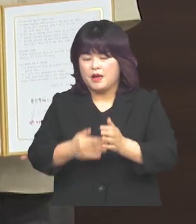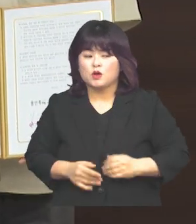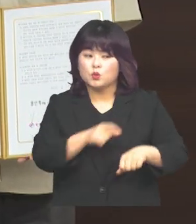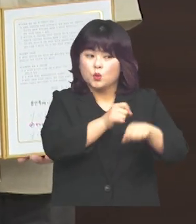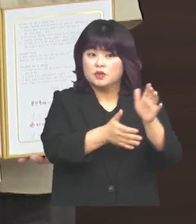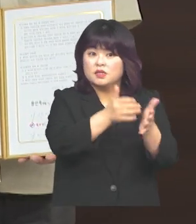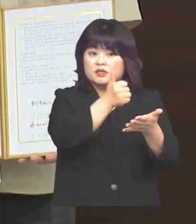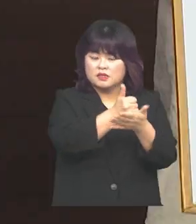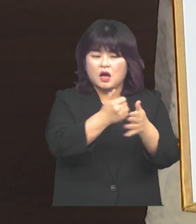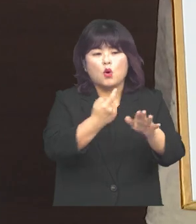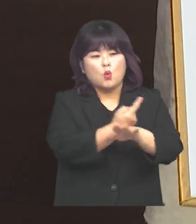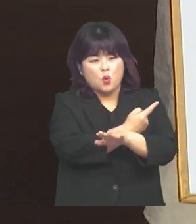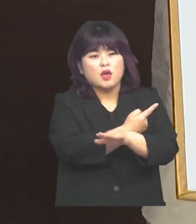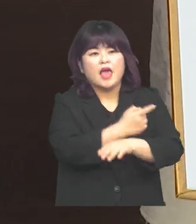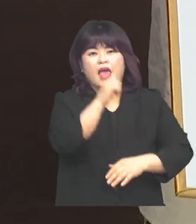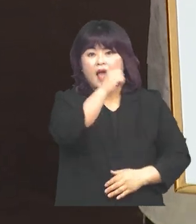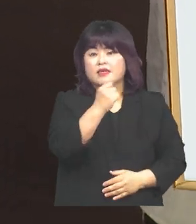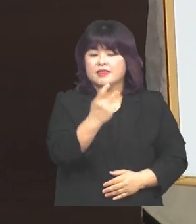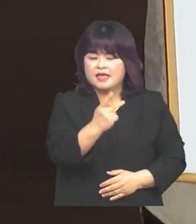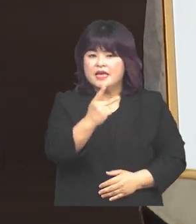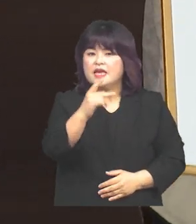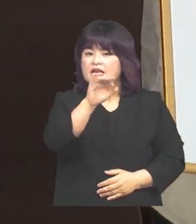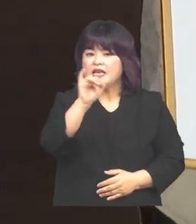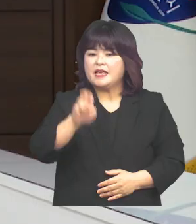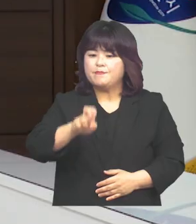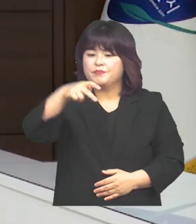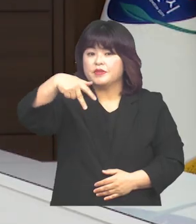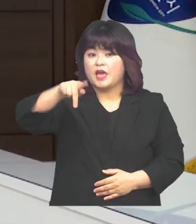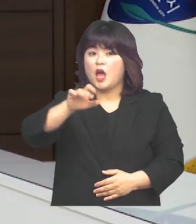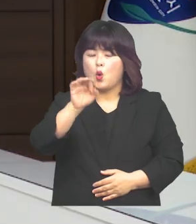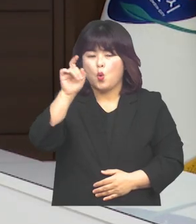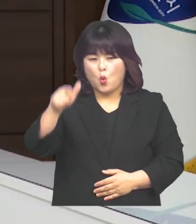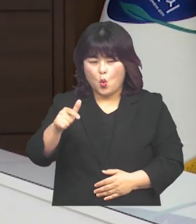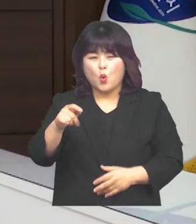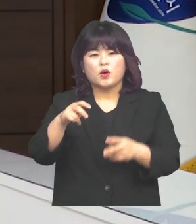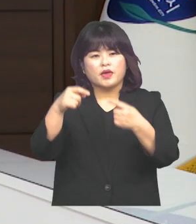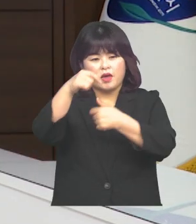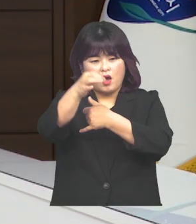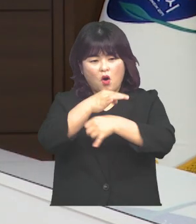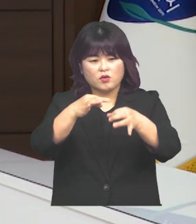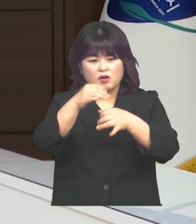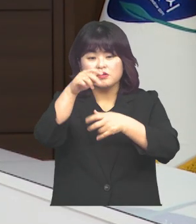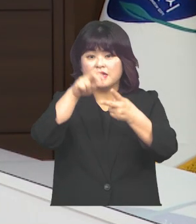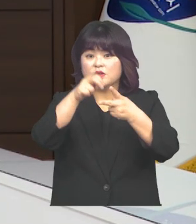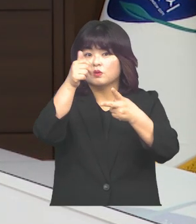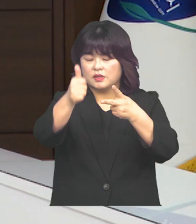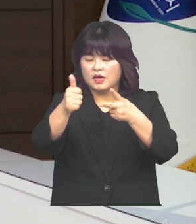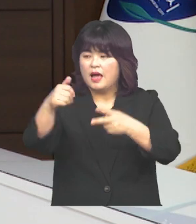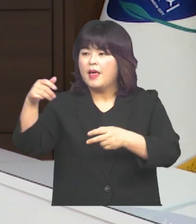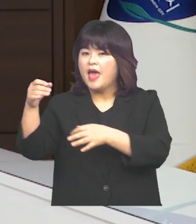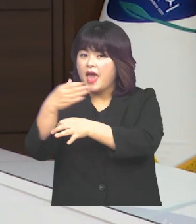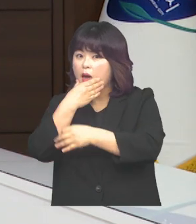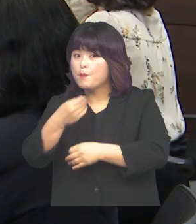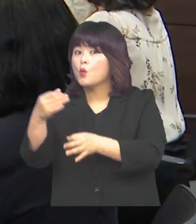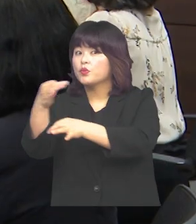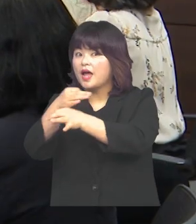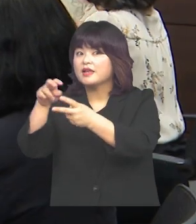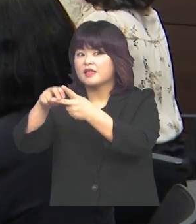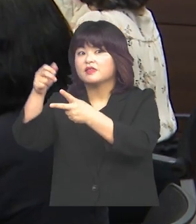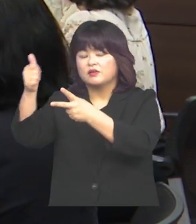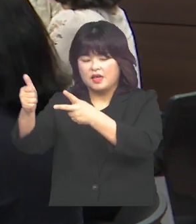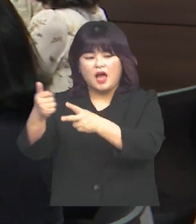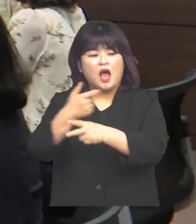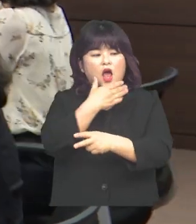협약식에는 이상일 용인특례시장과 임재욱 SK에코플랜트 경영지원센터장, 조민영 행복나래 본부장,